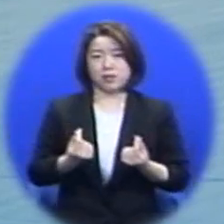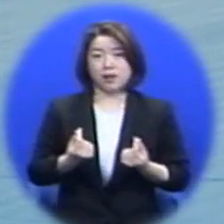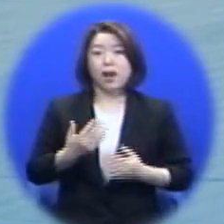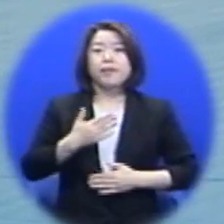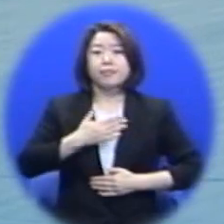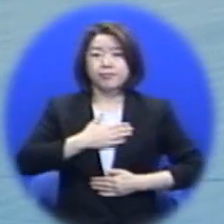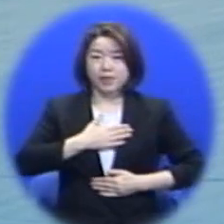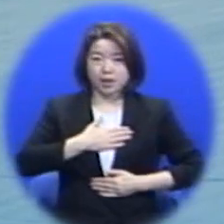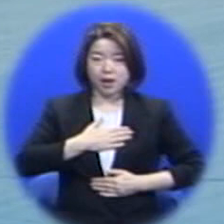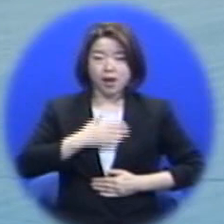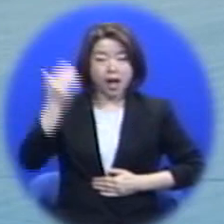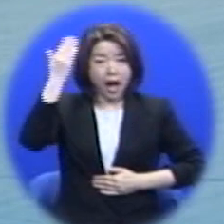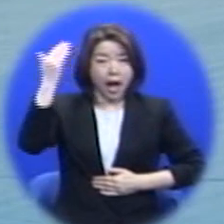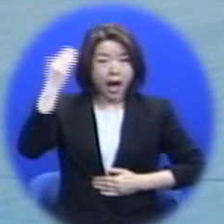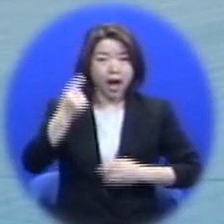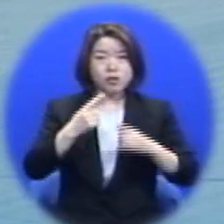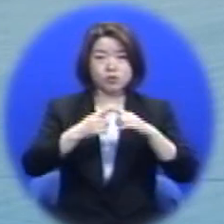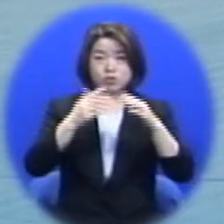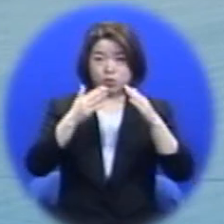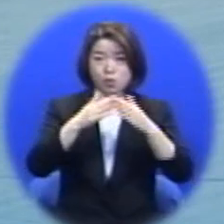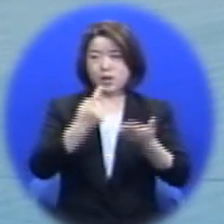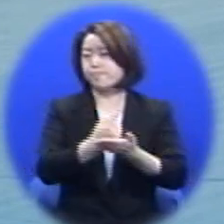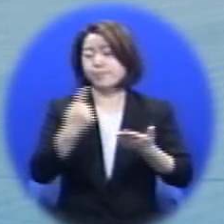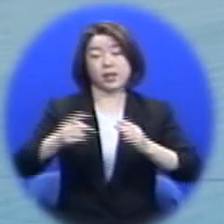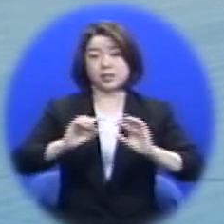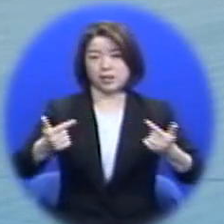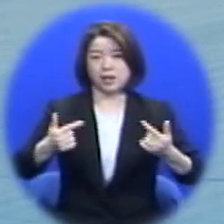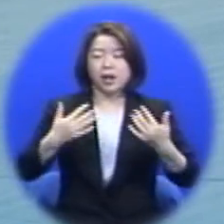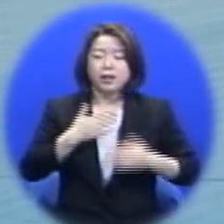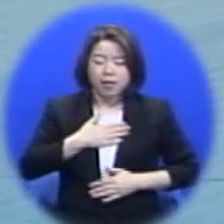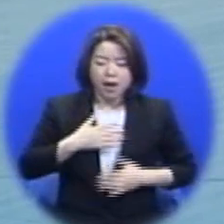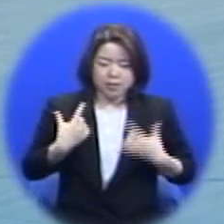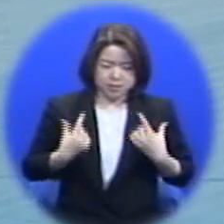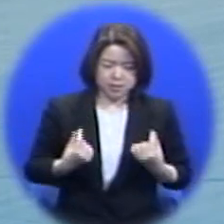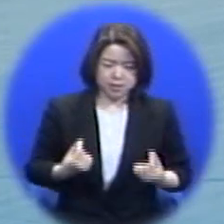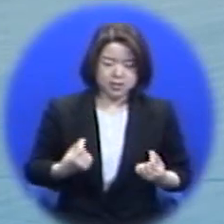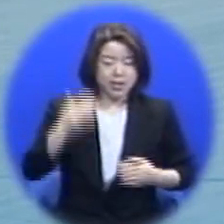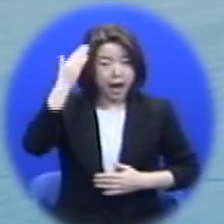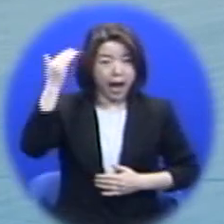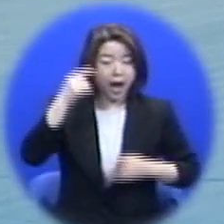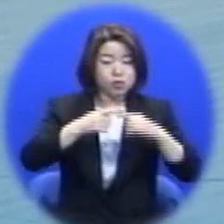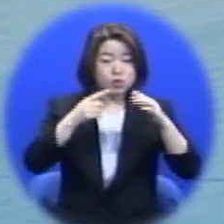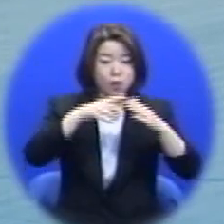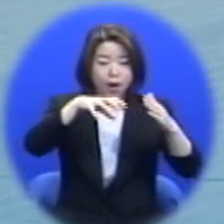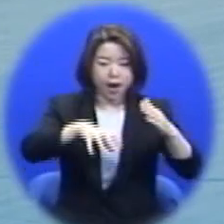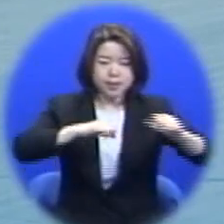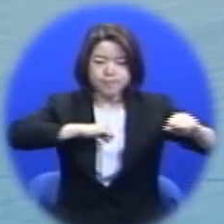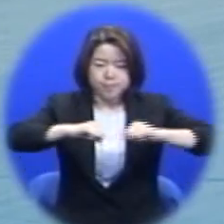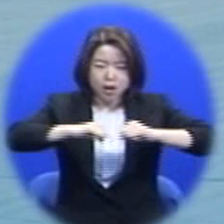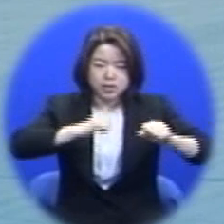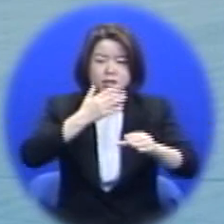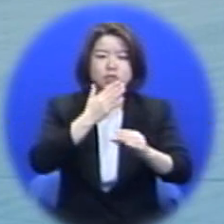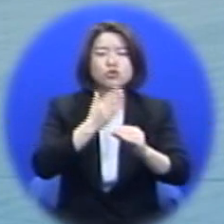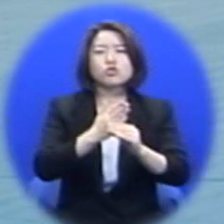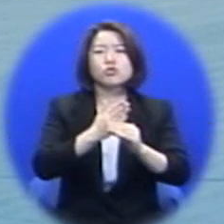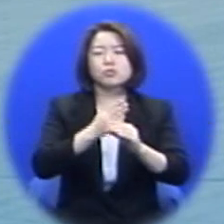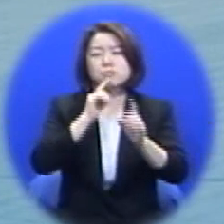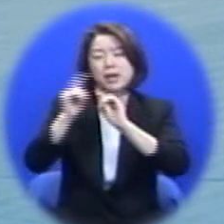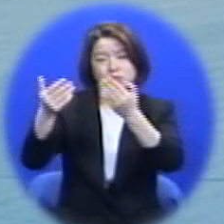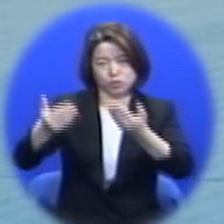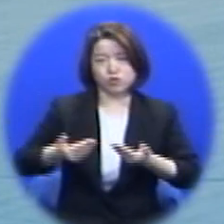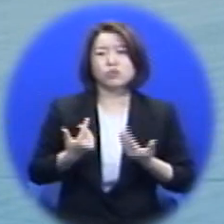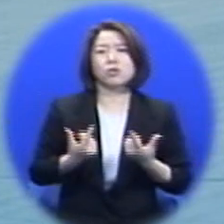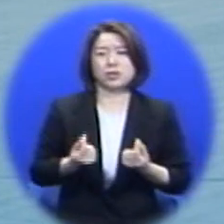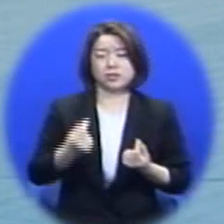내가 한국교회를 떠나지 않았다. 나는 여전히 한국교회 안에서 역사하고 있다. 그 말씀을 하시는 것 같았어요.